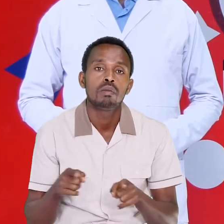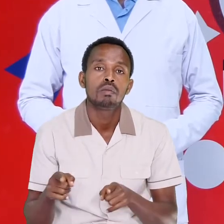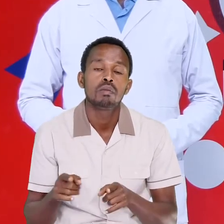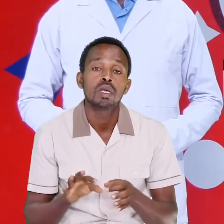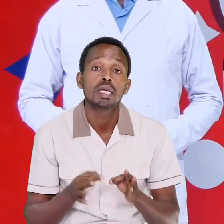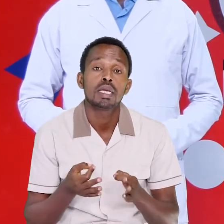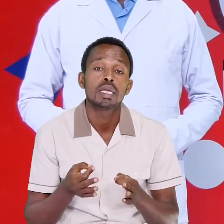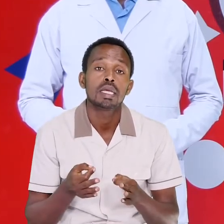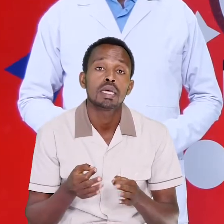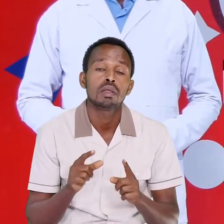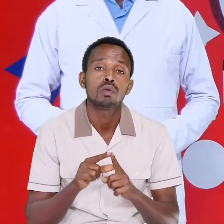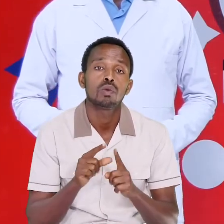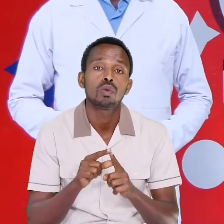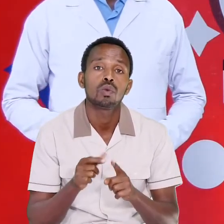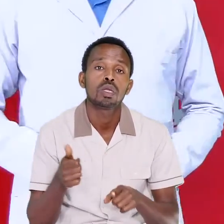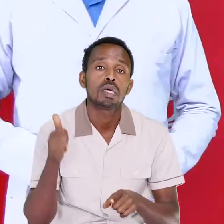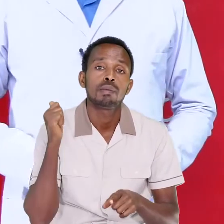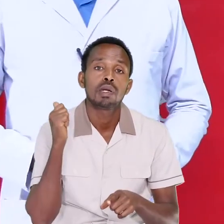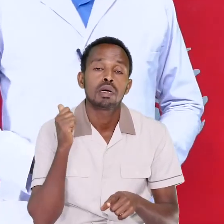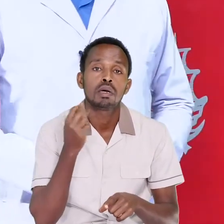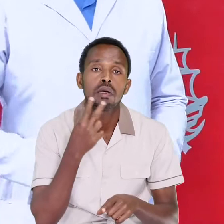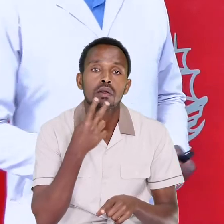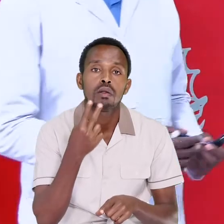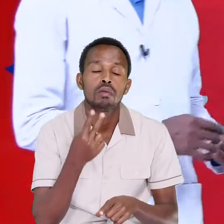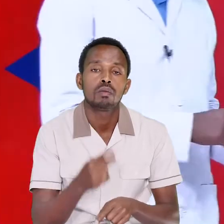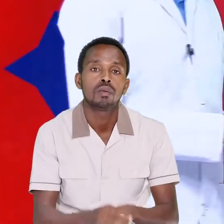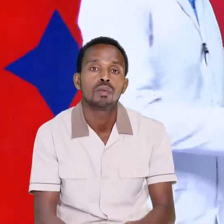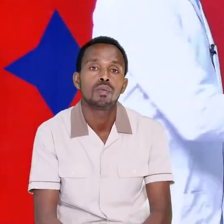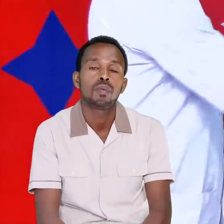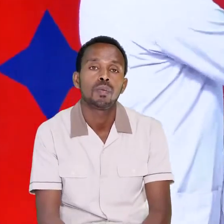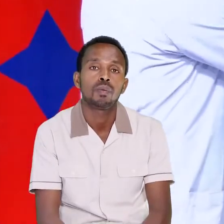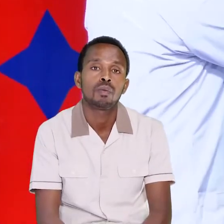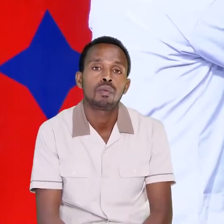hiika jechoota kan biraa haa ilaallu.